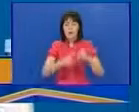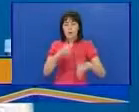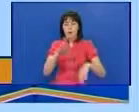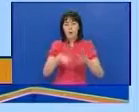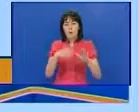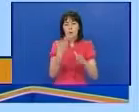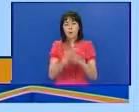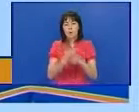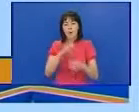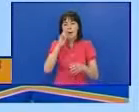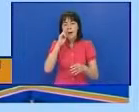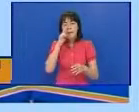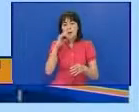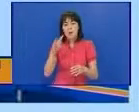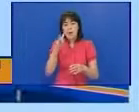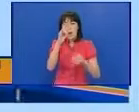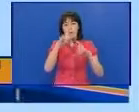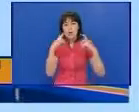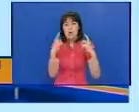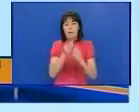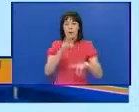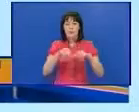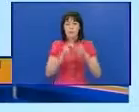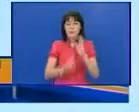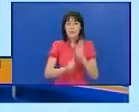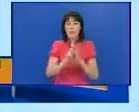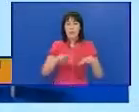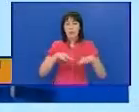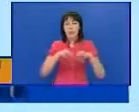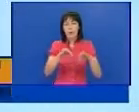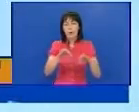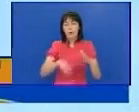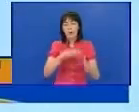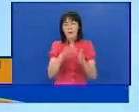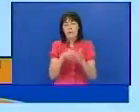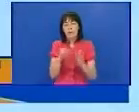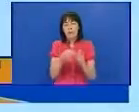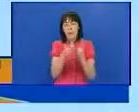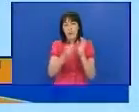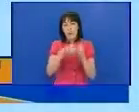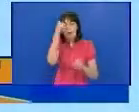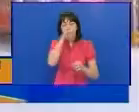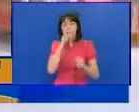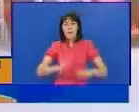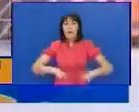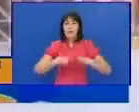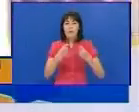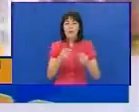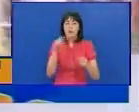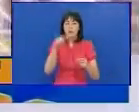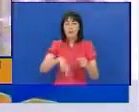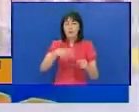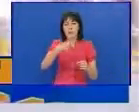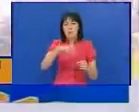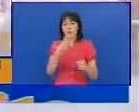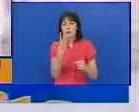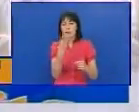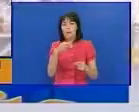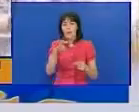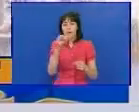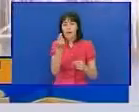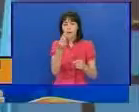отыр. Шымкент әуежай маңында құрылысы басталған көліктік логистикалық орталық 2016 жылы пайдалануға беріледі. Оған 24 миллиард теңге